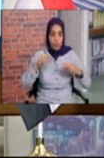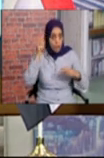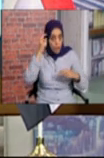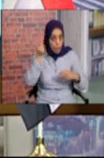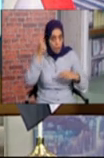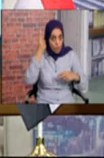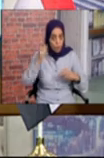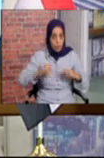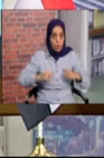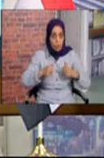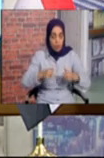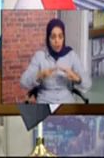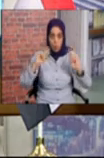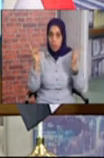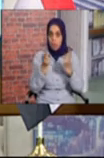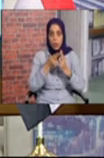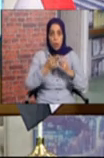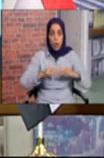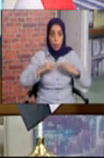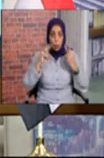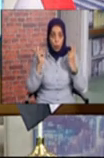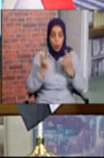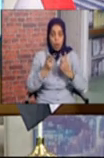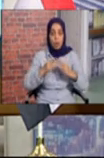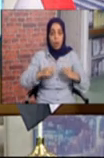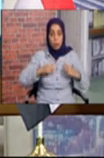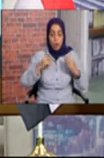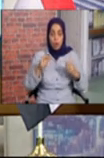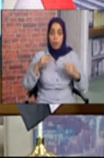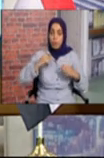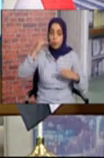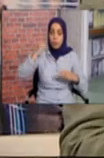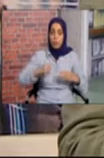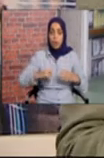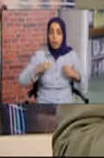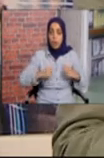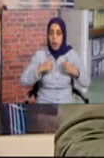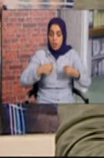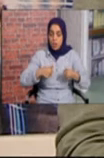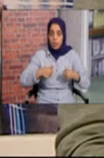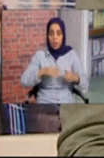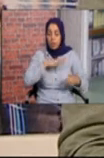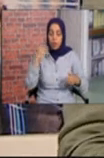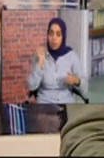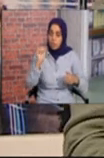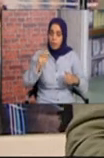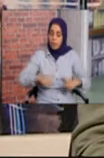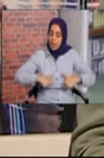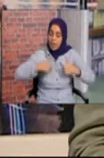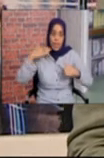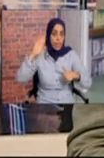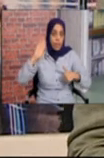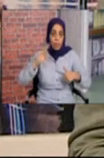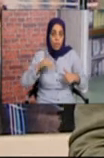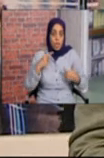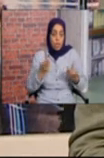المفاهيم مع صحيح. الدول، ويفتح الرؤى المستقبليه، ويطلعهم على حقيقه ما يحدث في مصر، خاصه في مجال الحياه الكريم. طب ايه